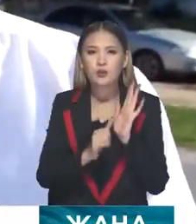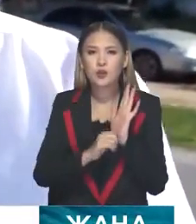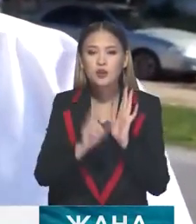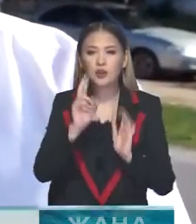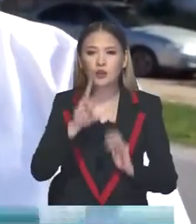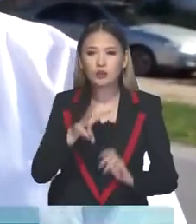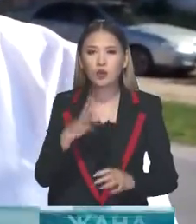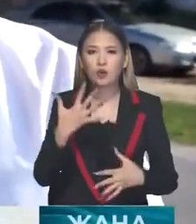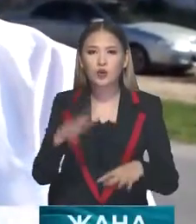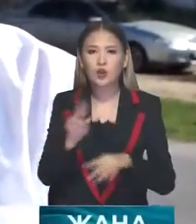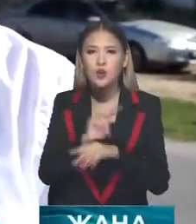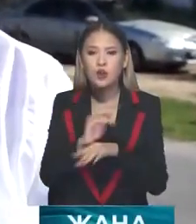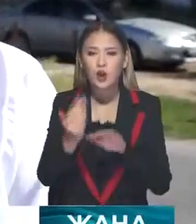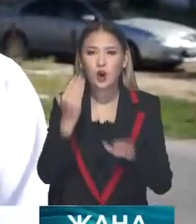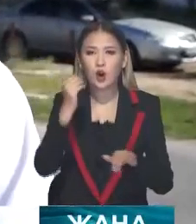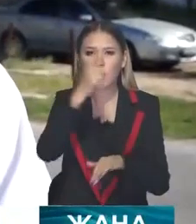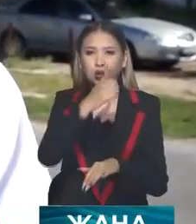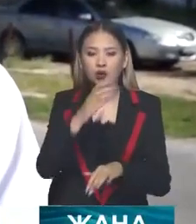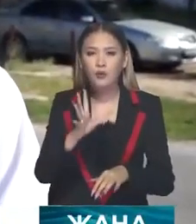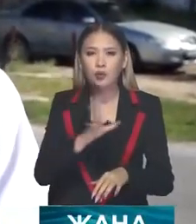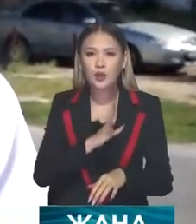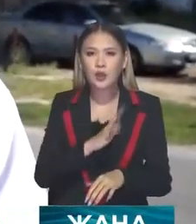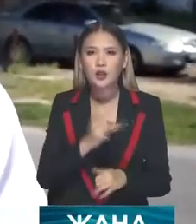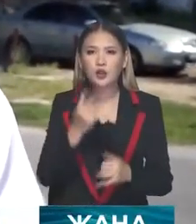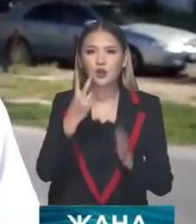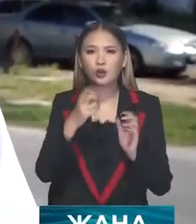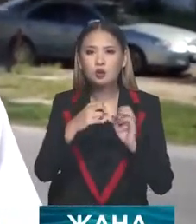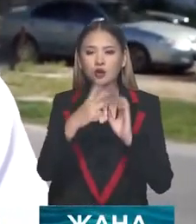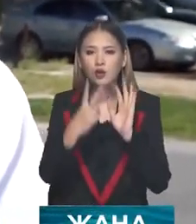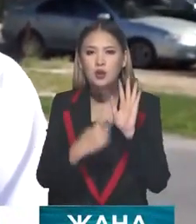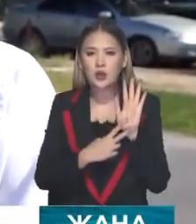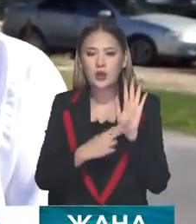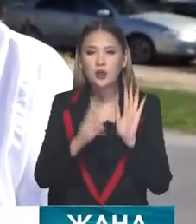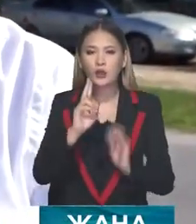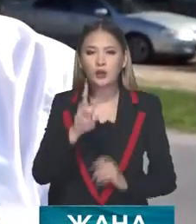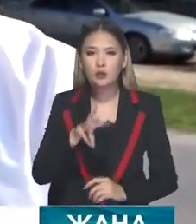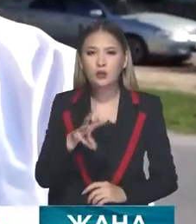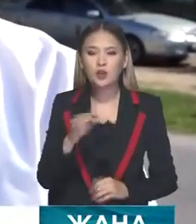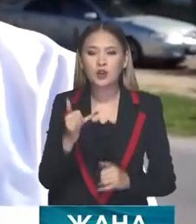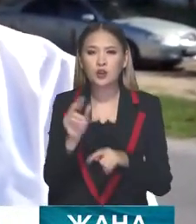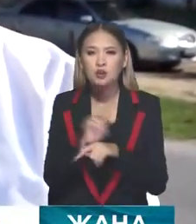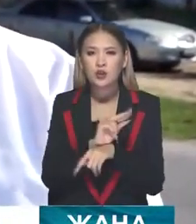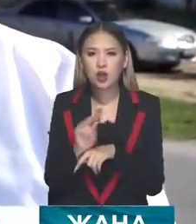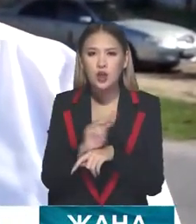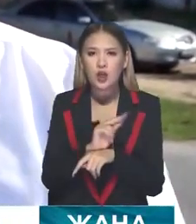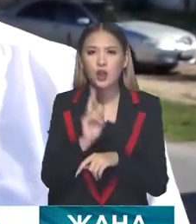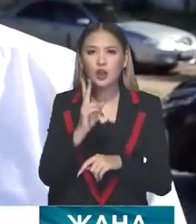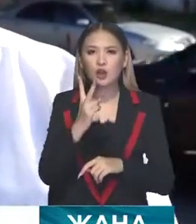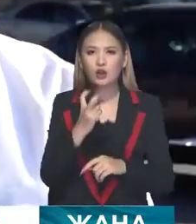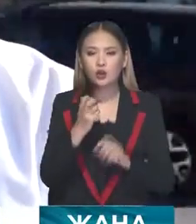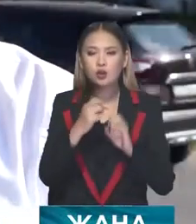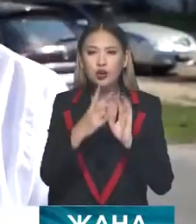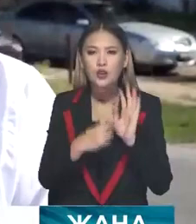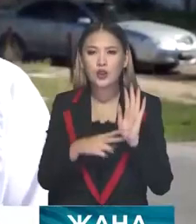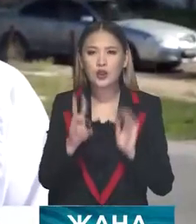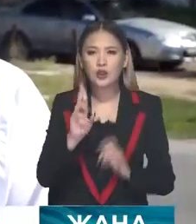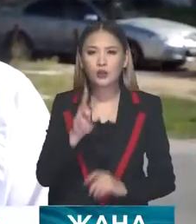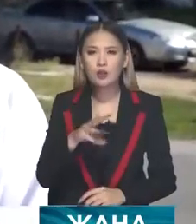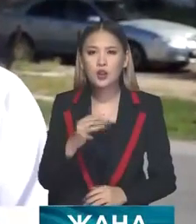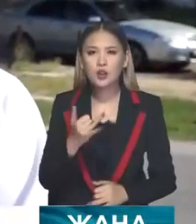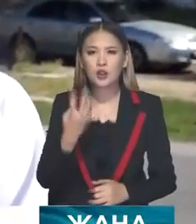ашылған. Қазіргі таңда 217 шақырым жасап жатыр. Сол 217 шақырымды бүгінгі күні 40